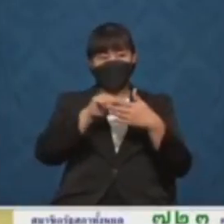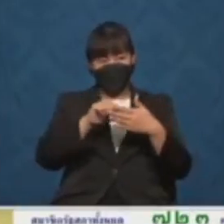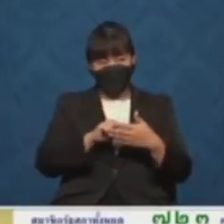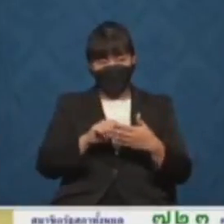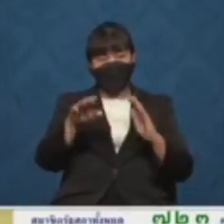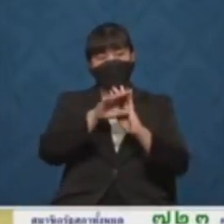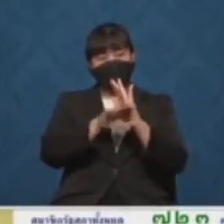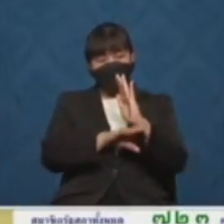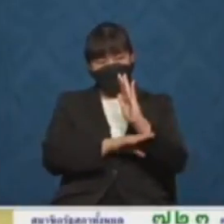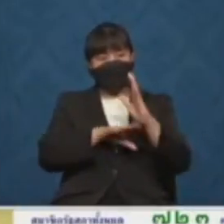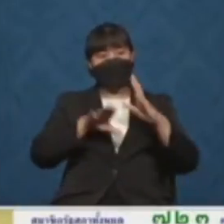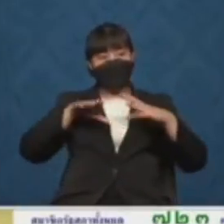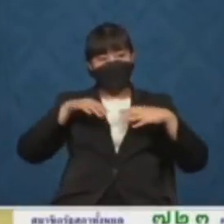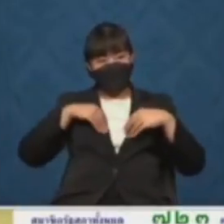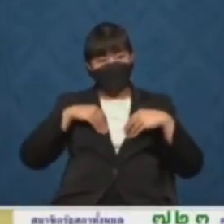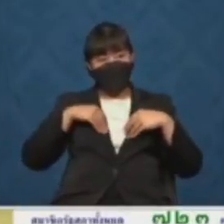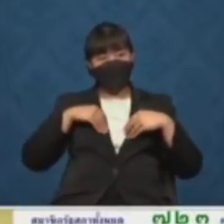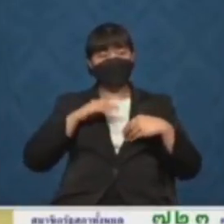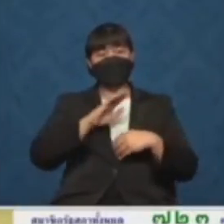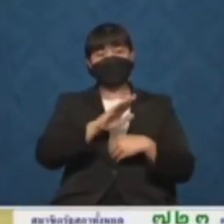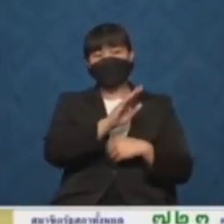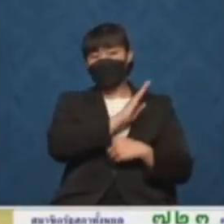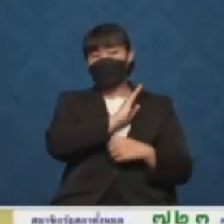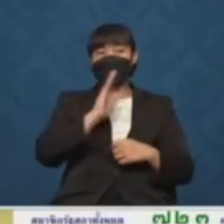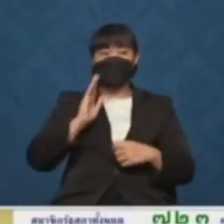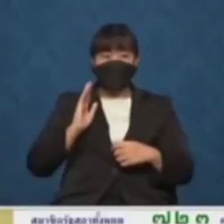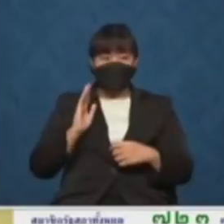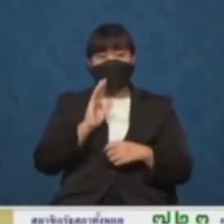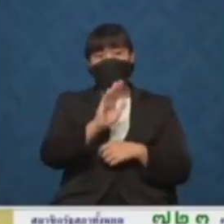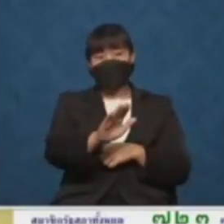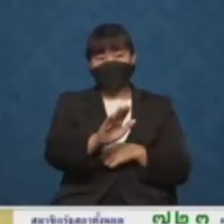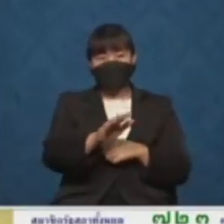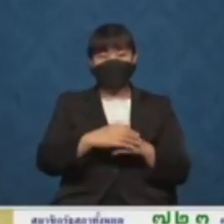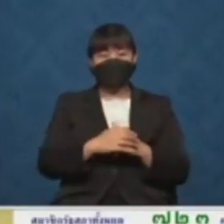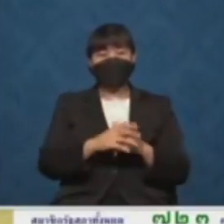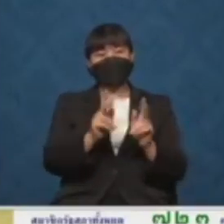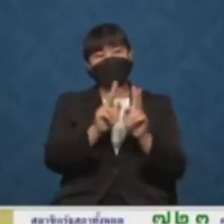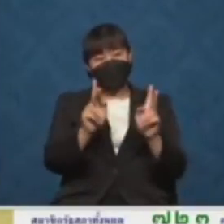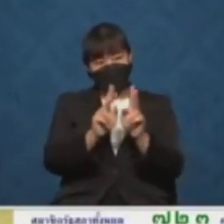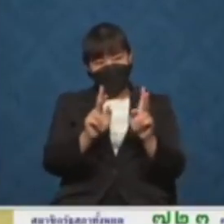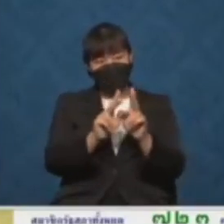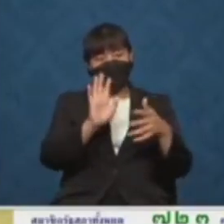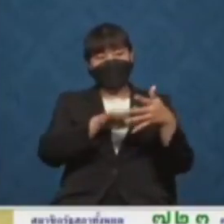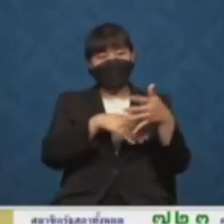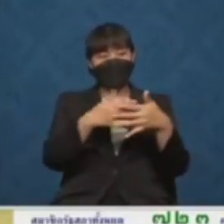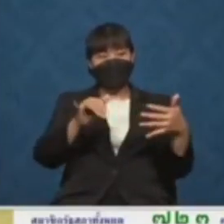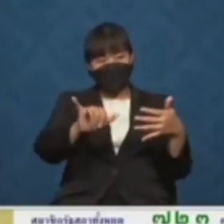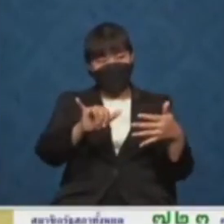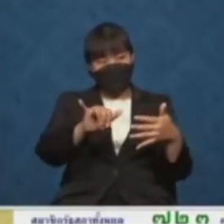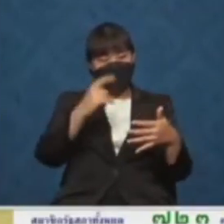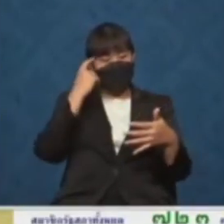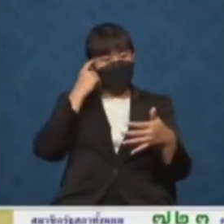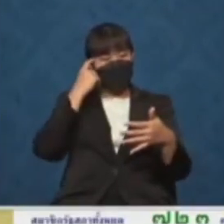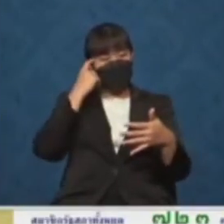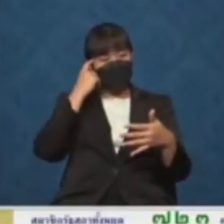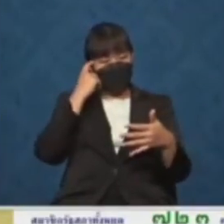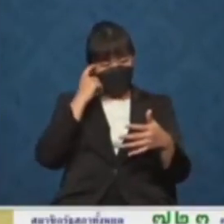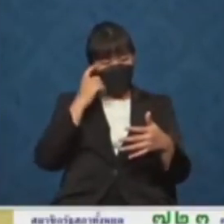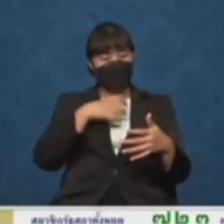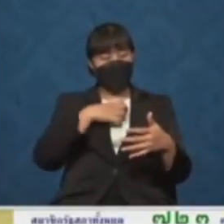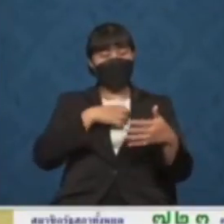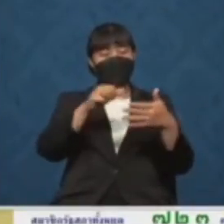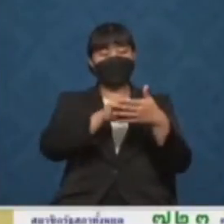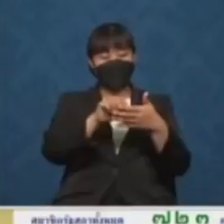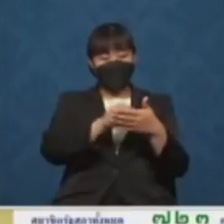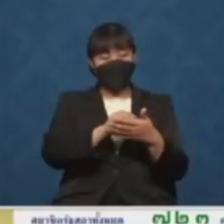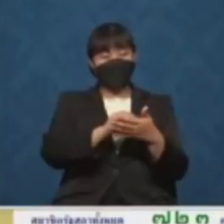้รับความยนยอมจากบอดบอดของคณะกรมกณยุธศาชาติเขาตองมความเหนว่าจะทบทวนแก้ไขเมให